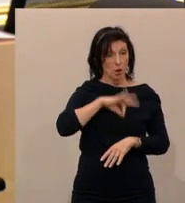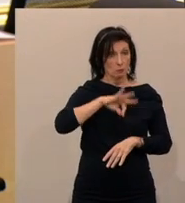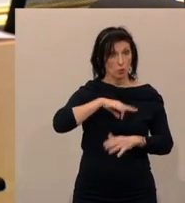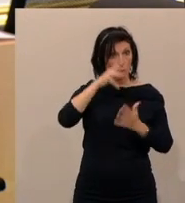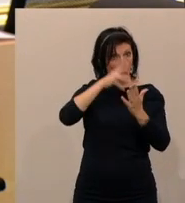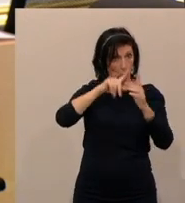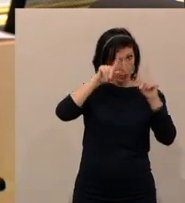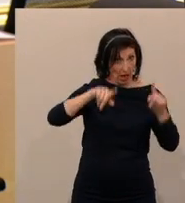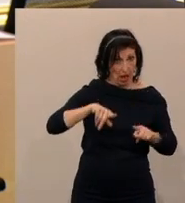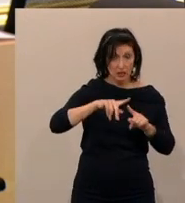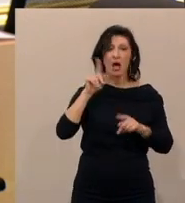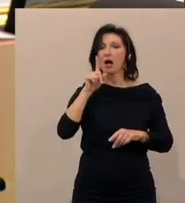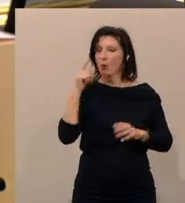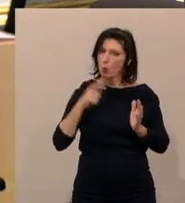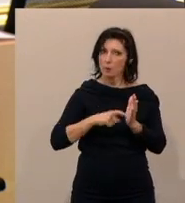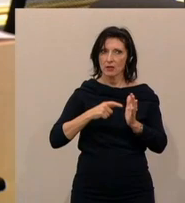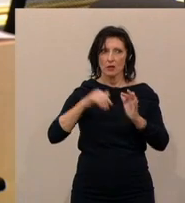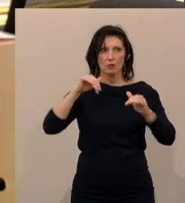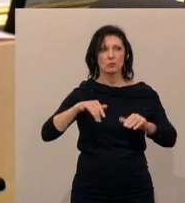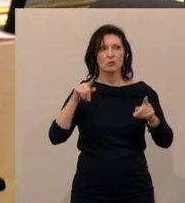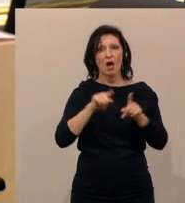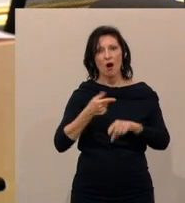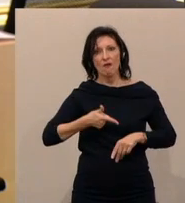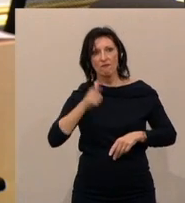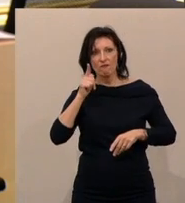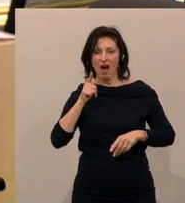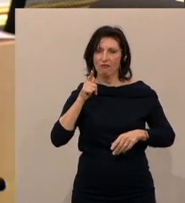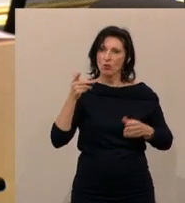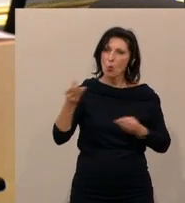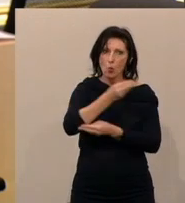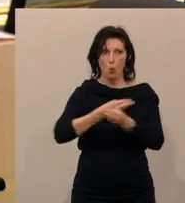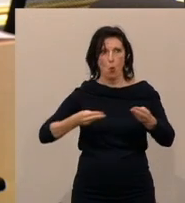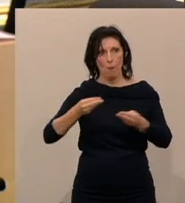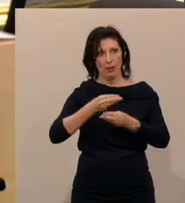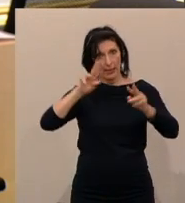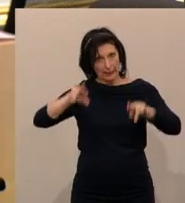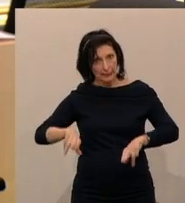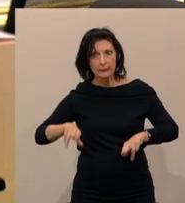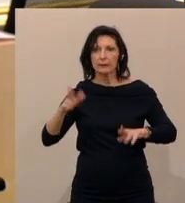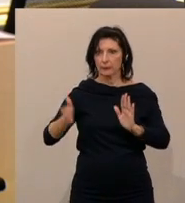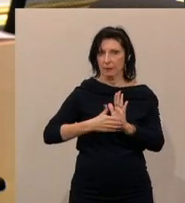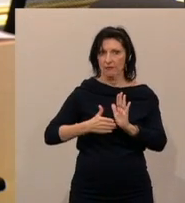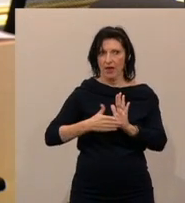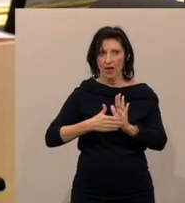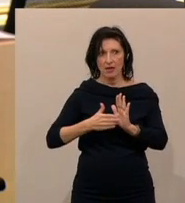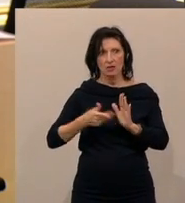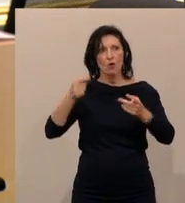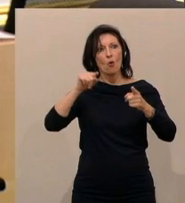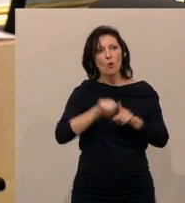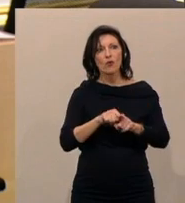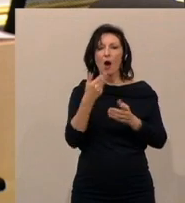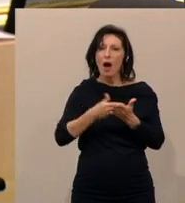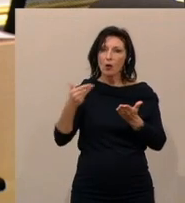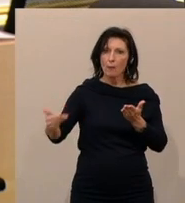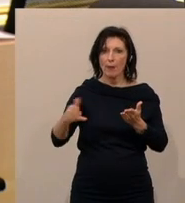psychologischen Gutachten muss in jedem Fall der sachgemäße Umgang mit Waffen nachgewiesen werden und eine Rechtfertigung für den Besitz glaubhaft